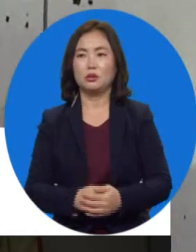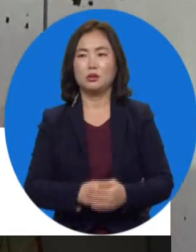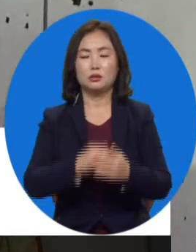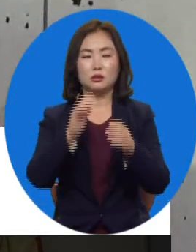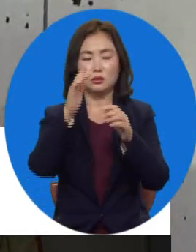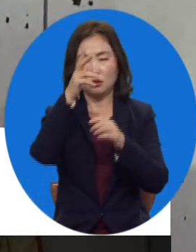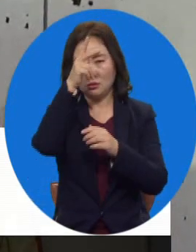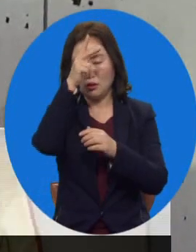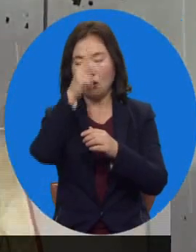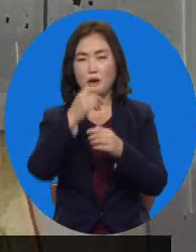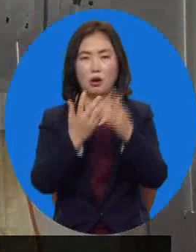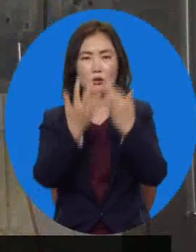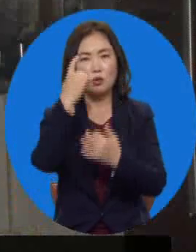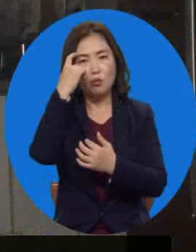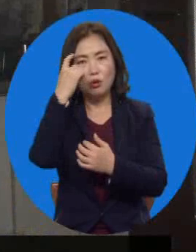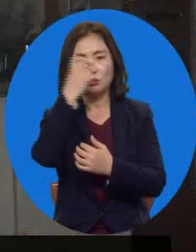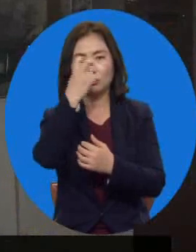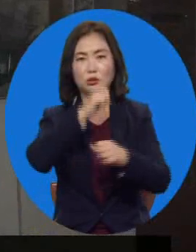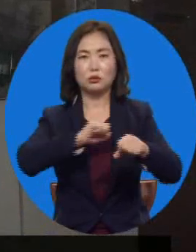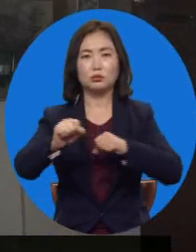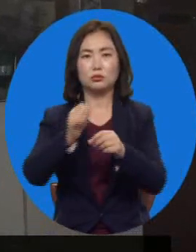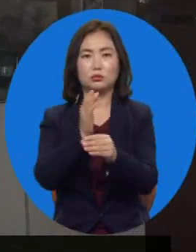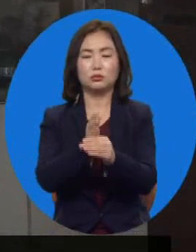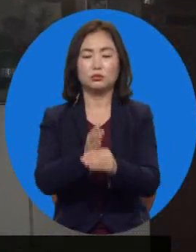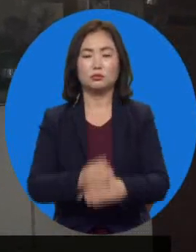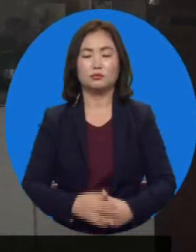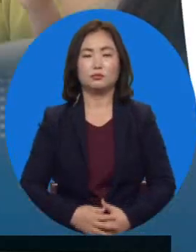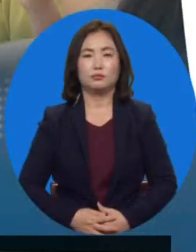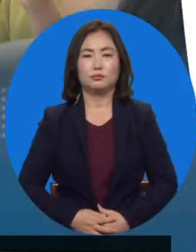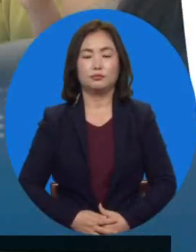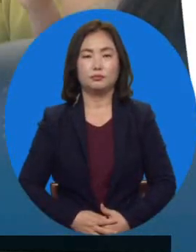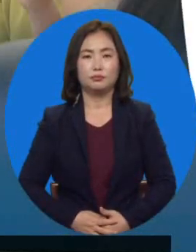경찰은 정확한 화재 원인을 조사하고 있습니다